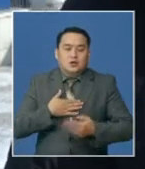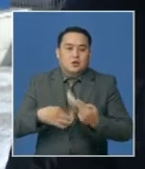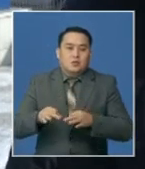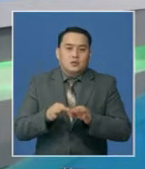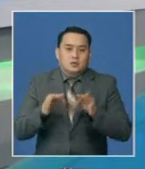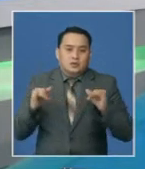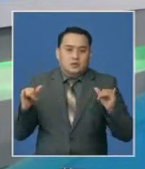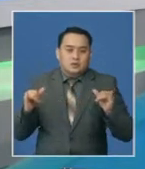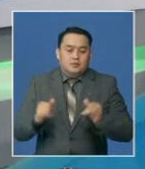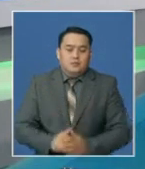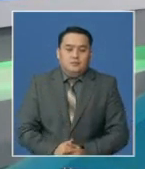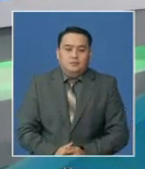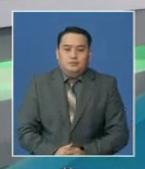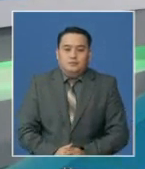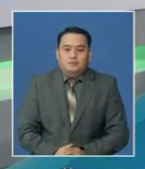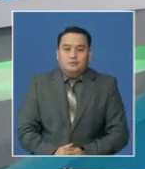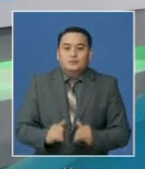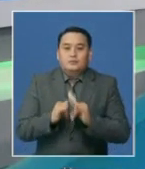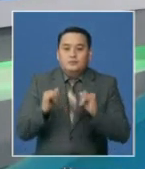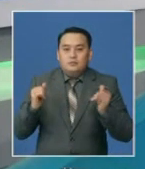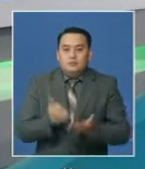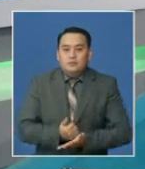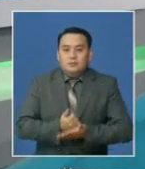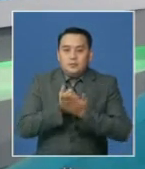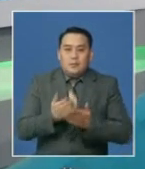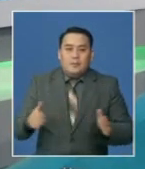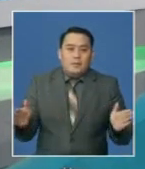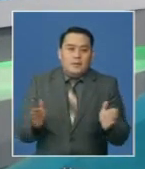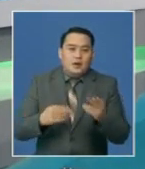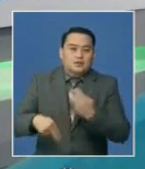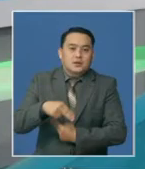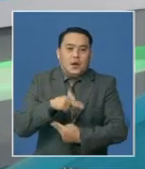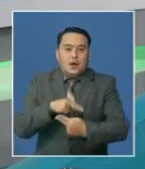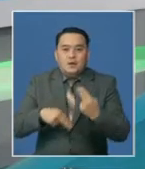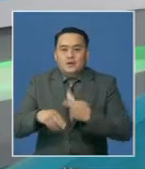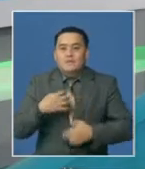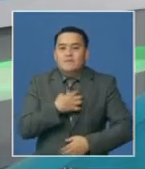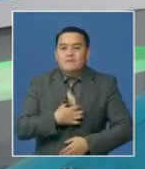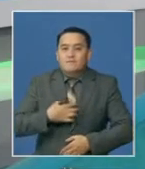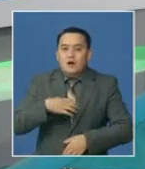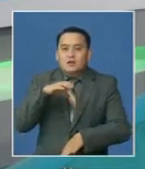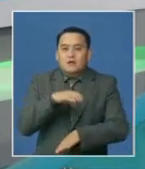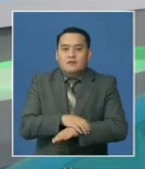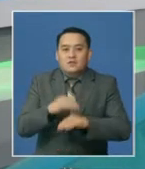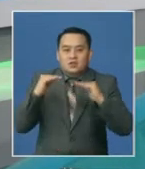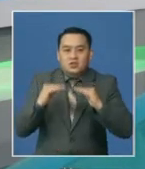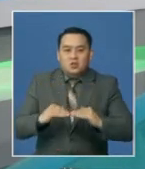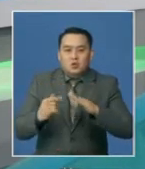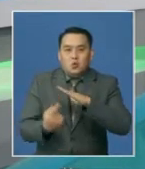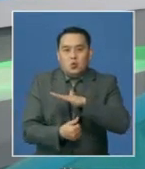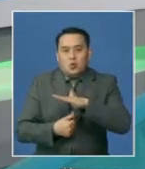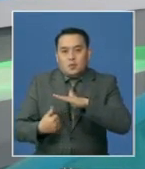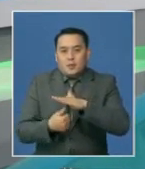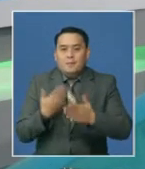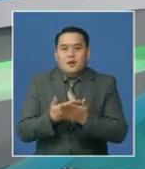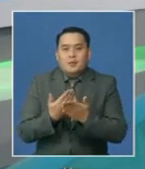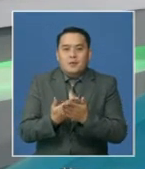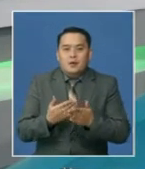Такой технологии в Алматы нет. Можно сказать, что это первый подобный проект в нашем регионе. И это еще раз